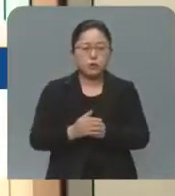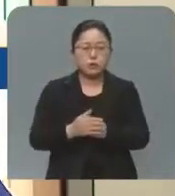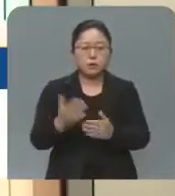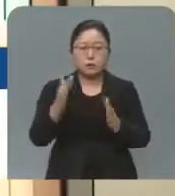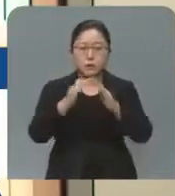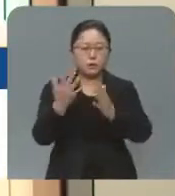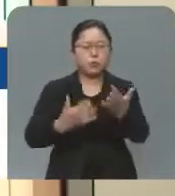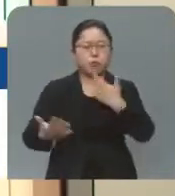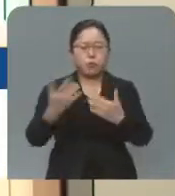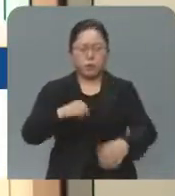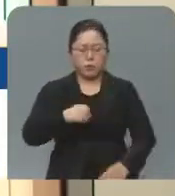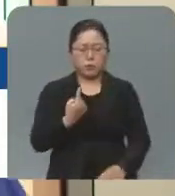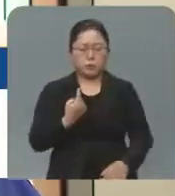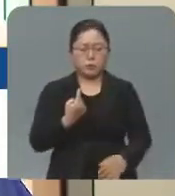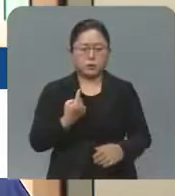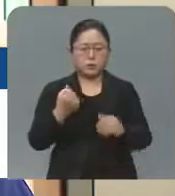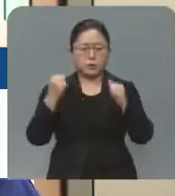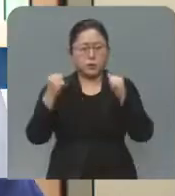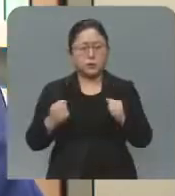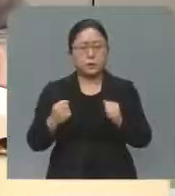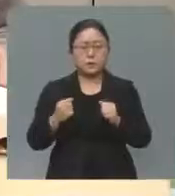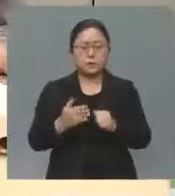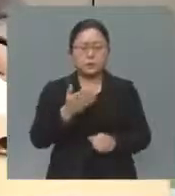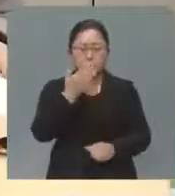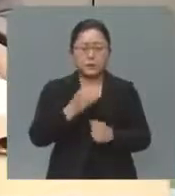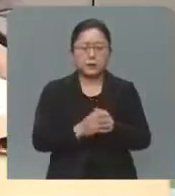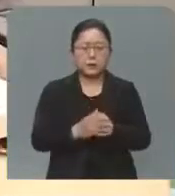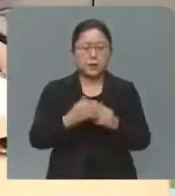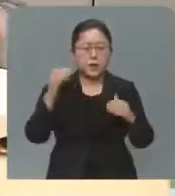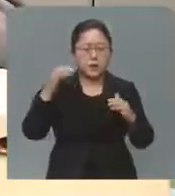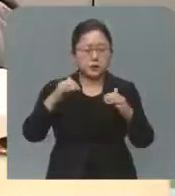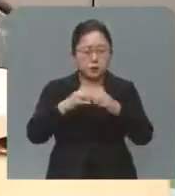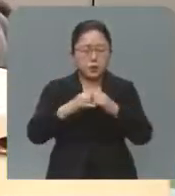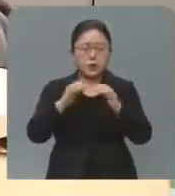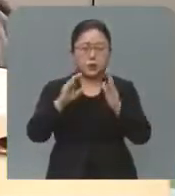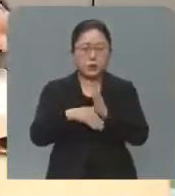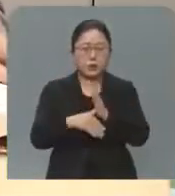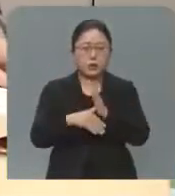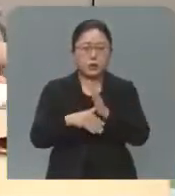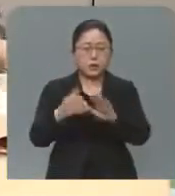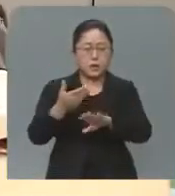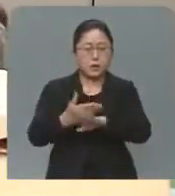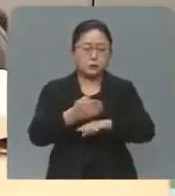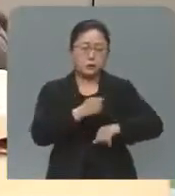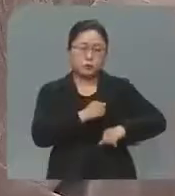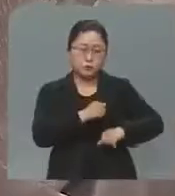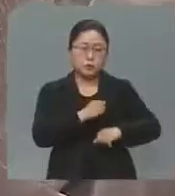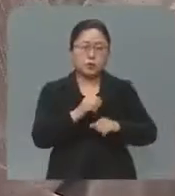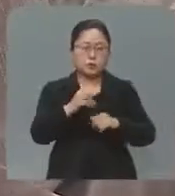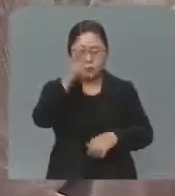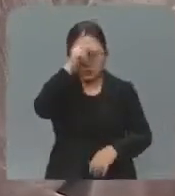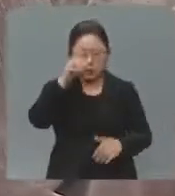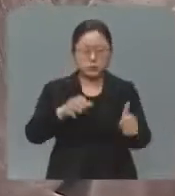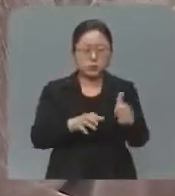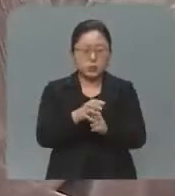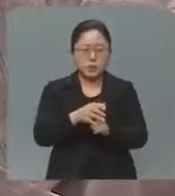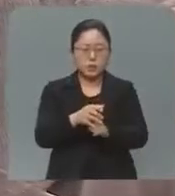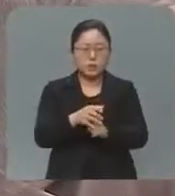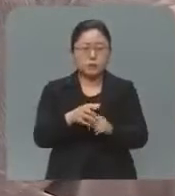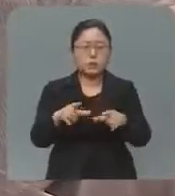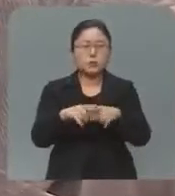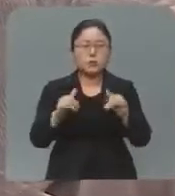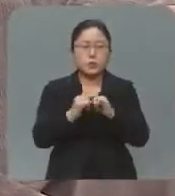다 꼬시려고 나 혼자 큰 집에서 살았어요. 한국 전쟁 당시 적대 세력이나 군인 그리고 경찰이 학살한 대한민국